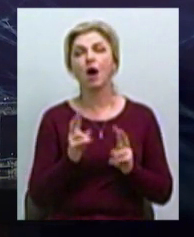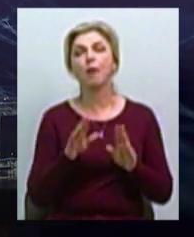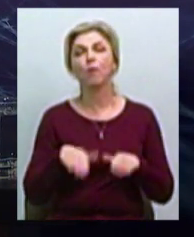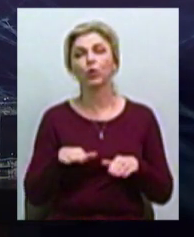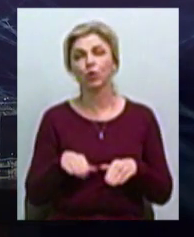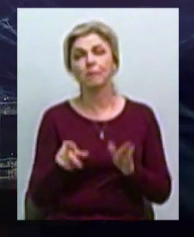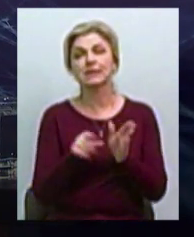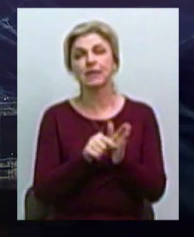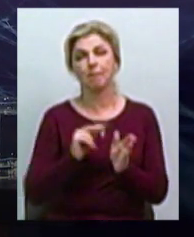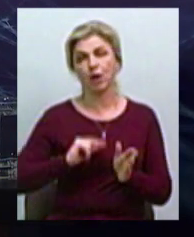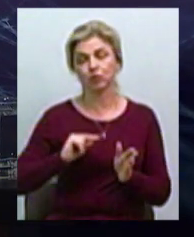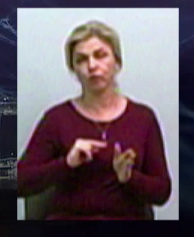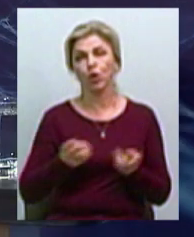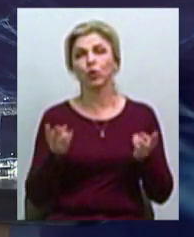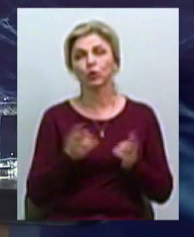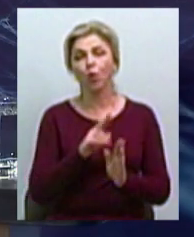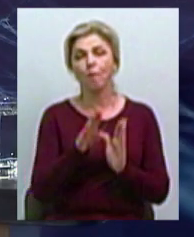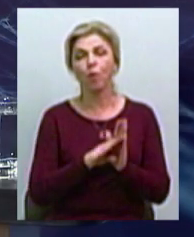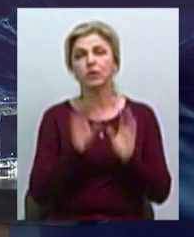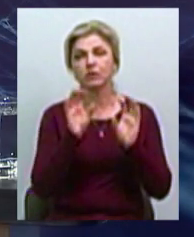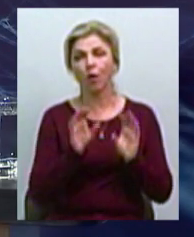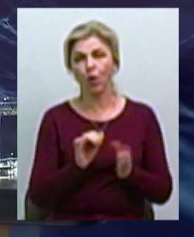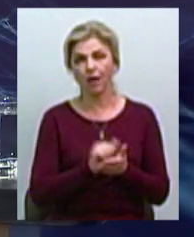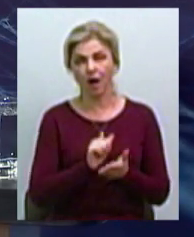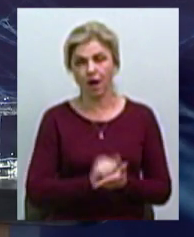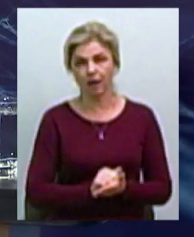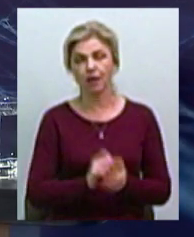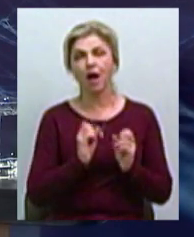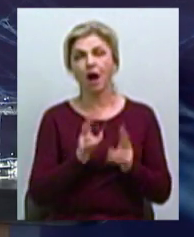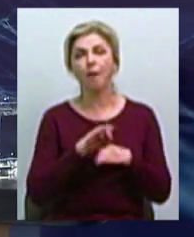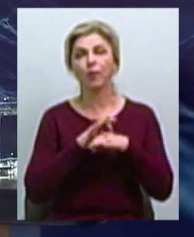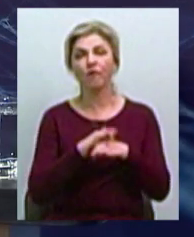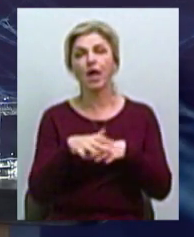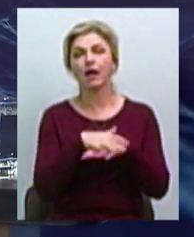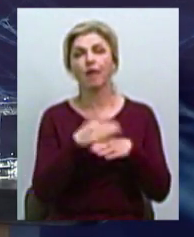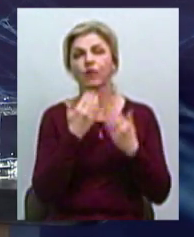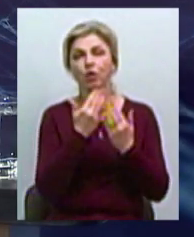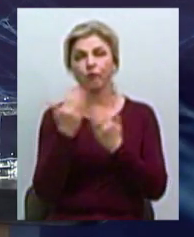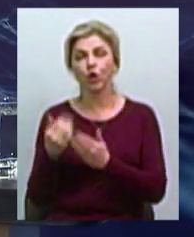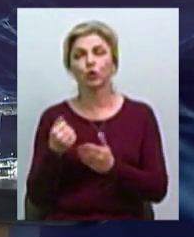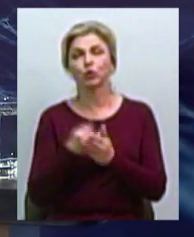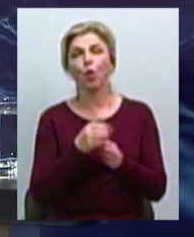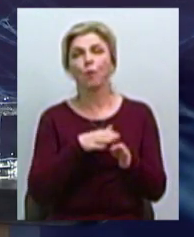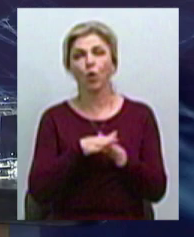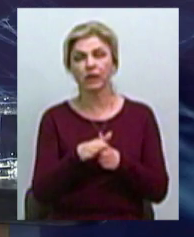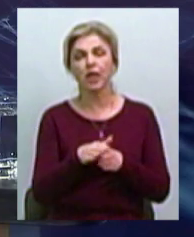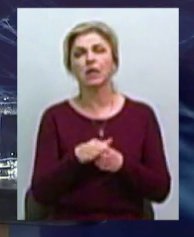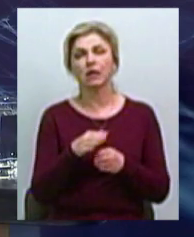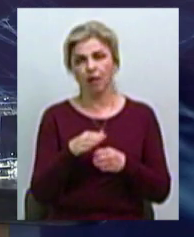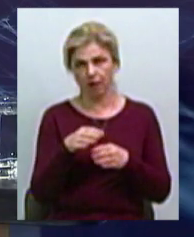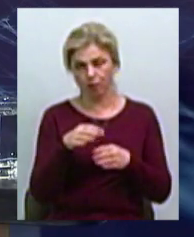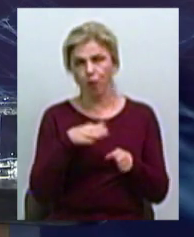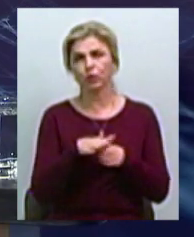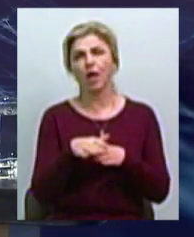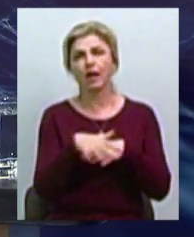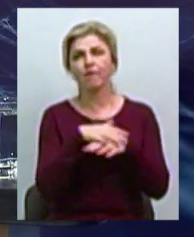цим працювати? Потрібні будуть подзаконні акти і все таке інше. Як провести референдум? Можливо, до повноцінного референдуму ще й далеко, але ми